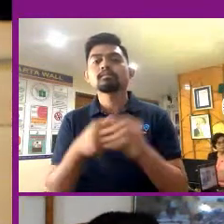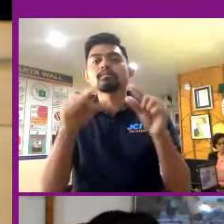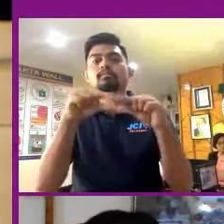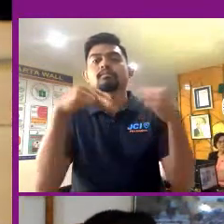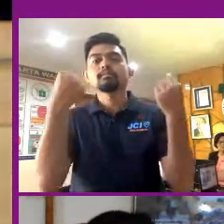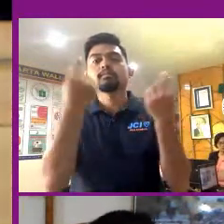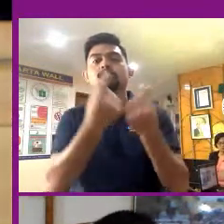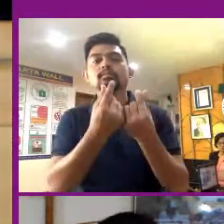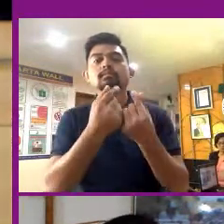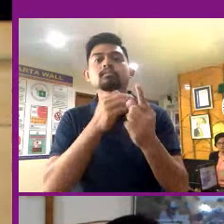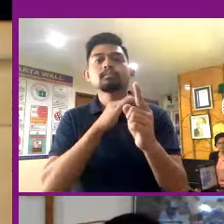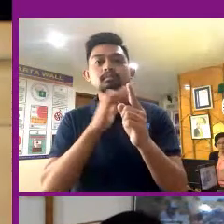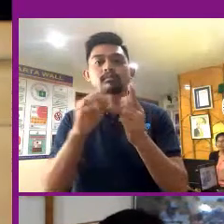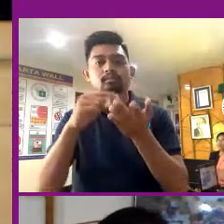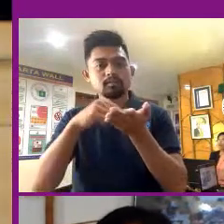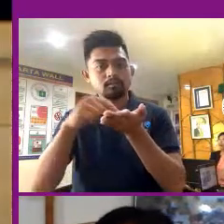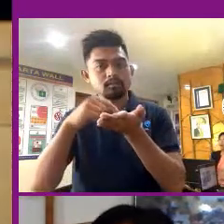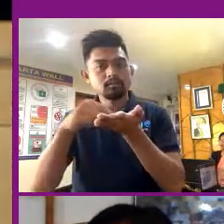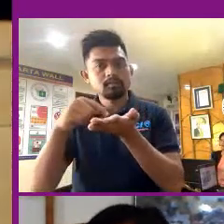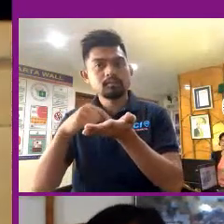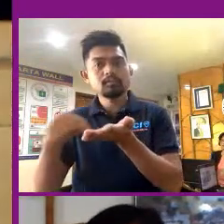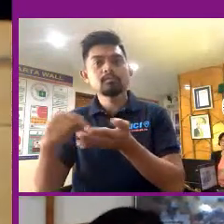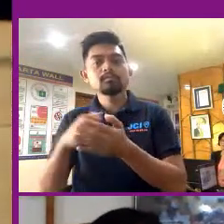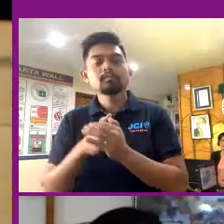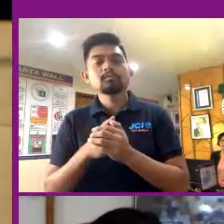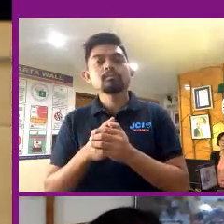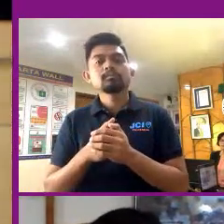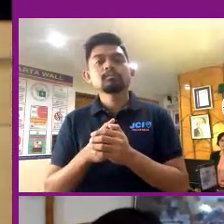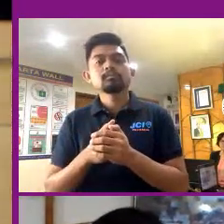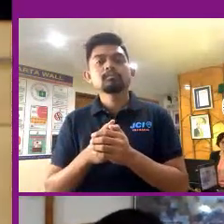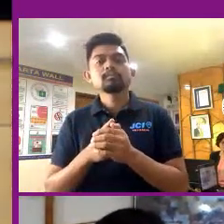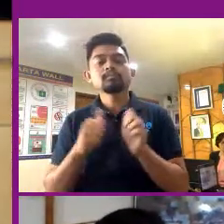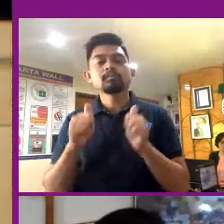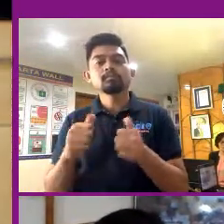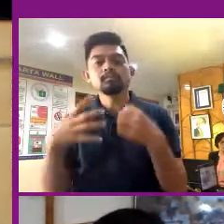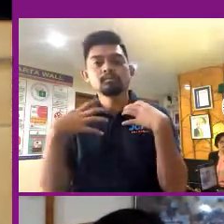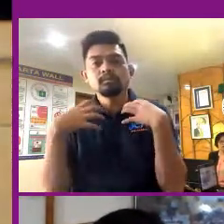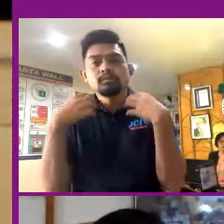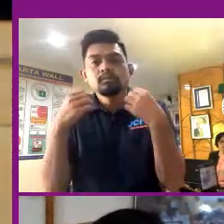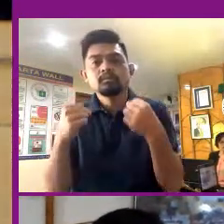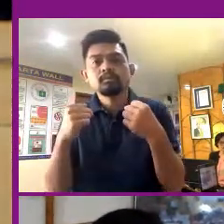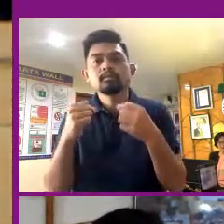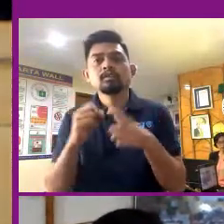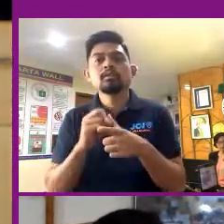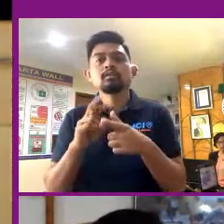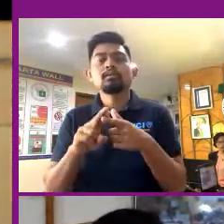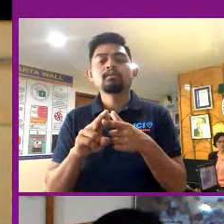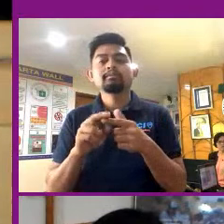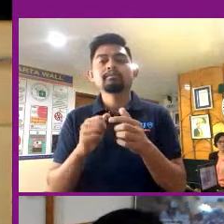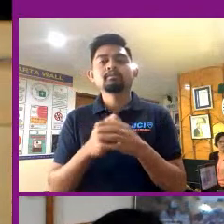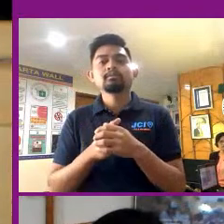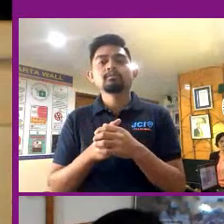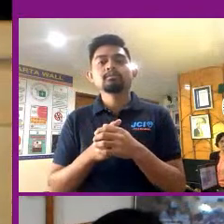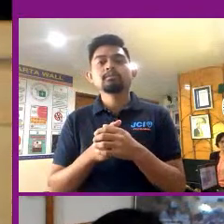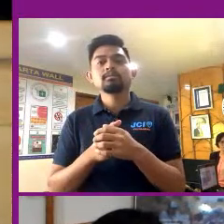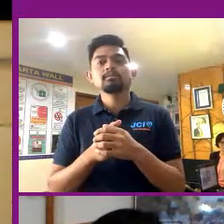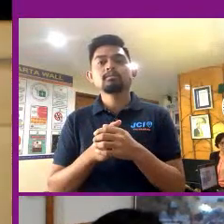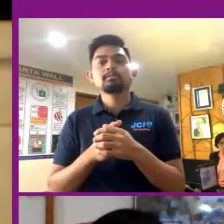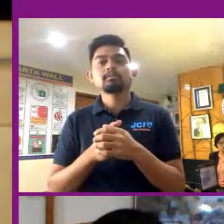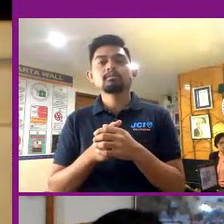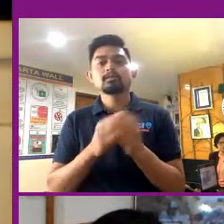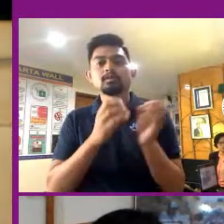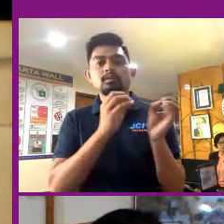sa monitoring. Yes, oo. Oh, oh. Dapat ang God Focal Point System should be strengthened or kasi alam ko organized na yan in